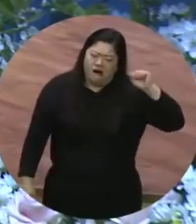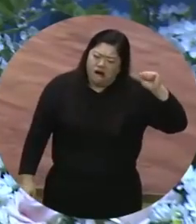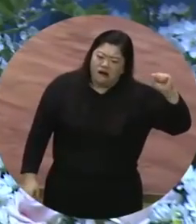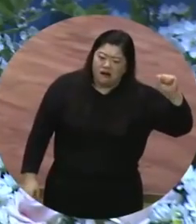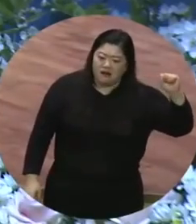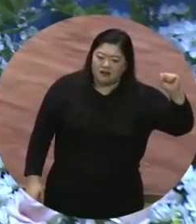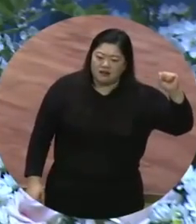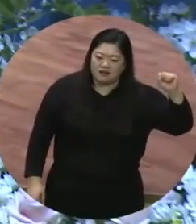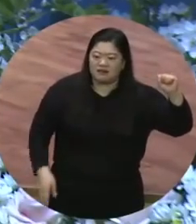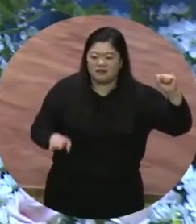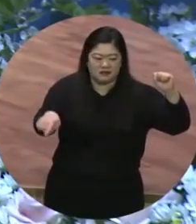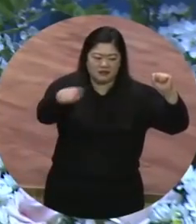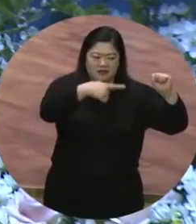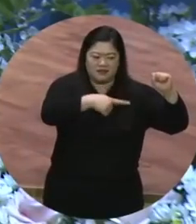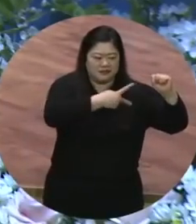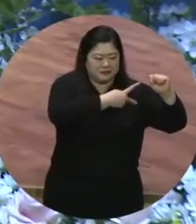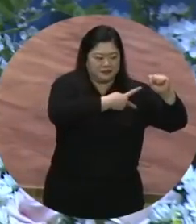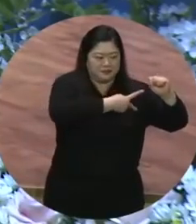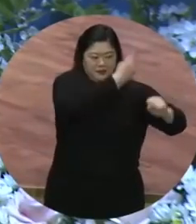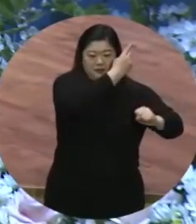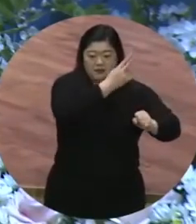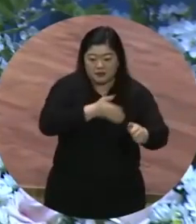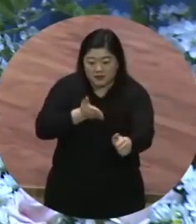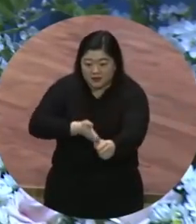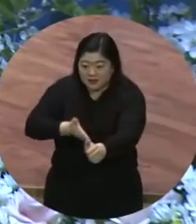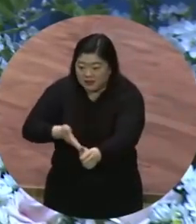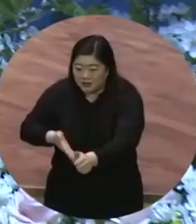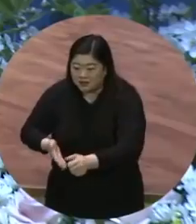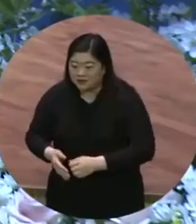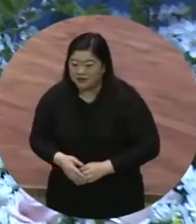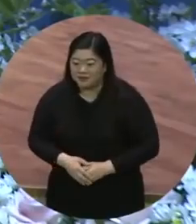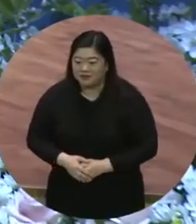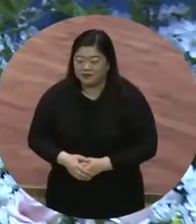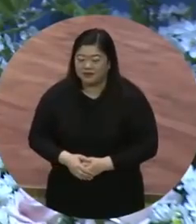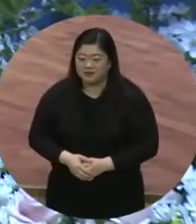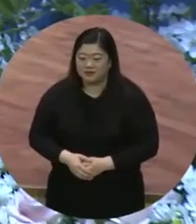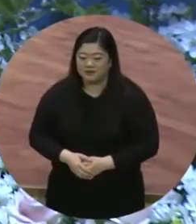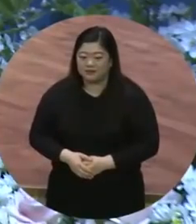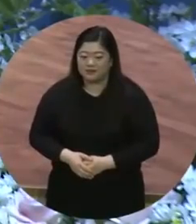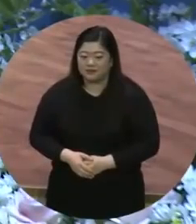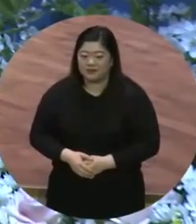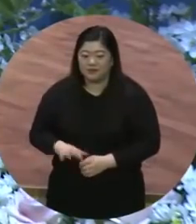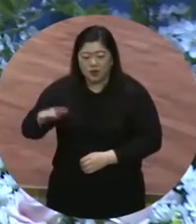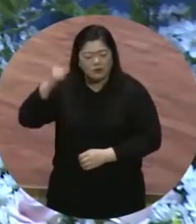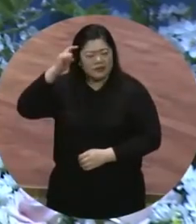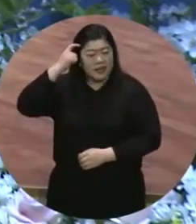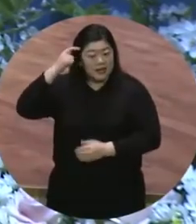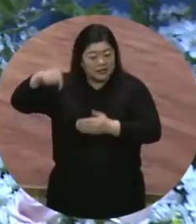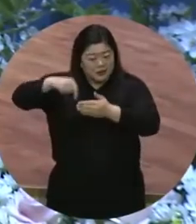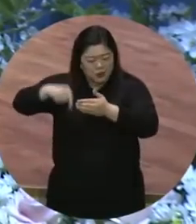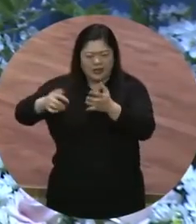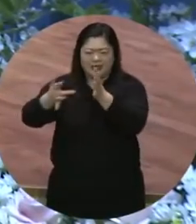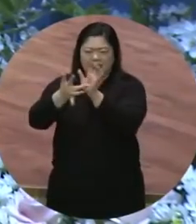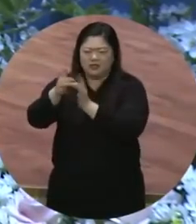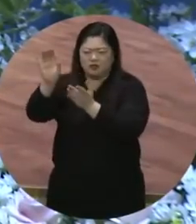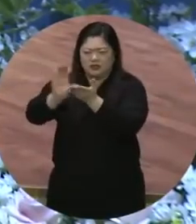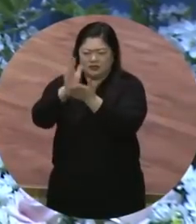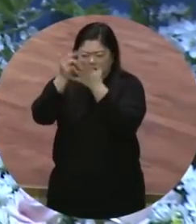바랍니다. 여러분의 마음과 생각 속에 예수 그리스도로 충만히 채우시기